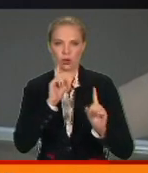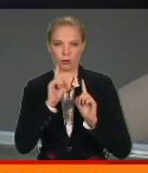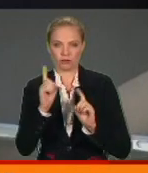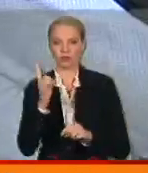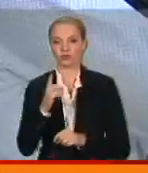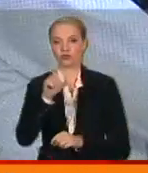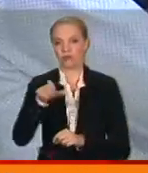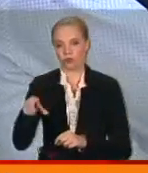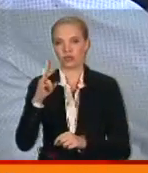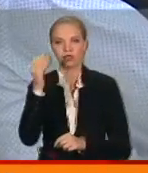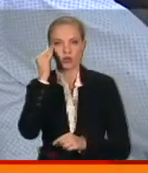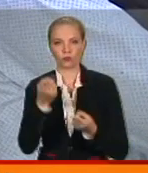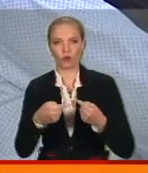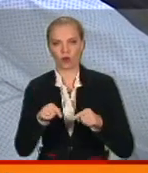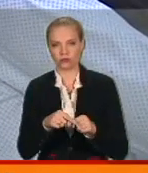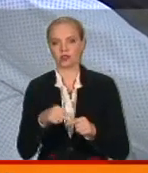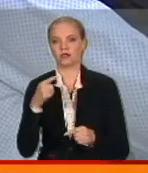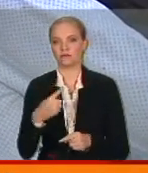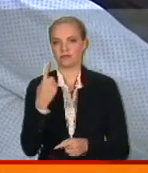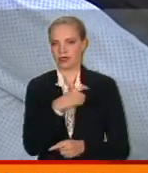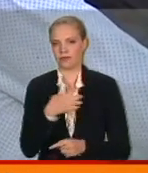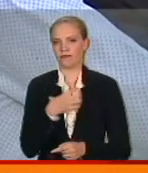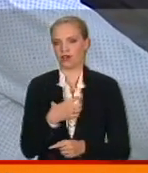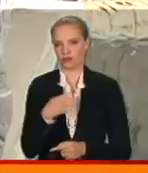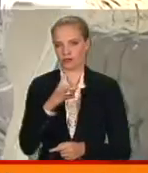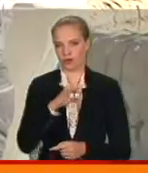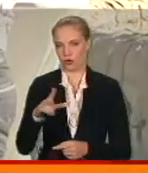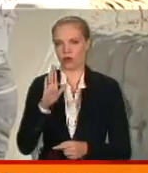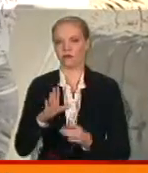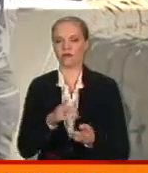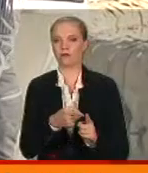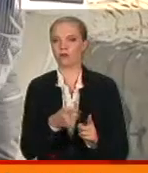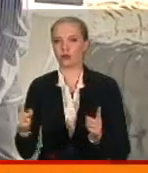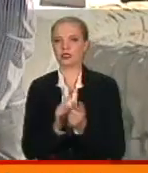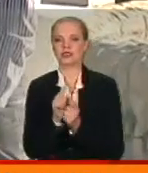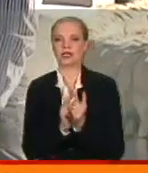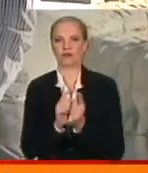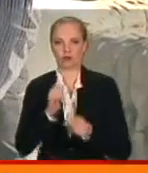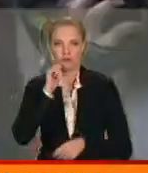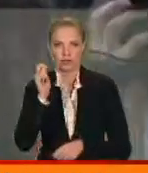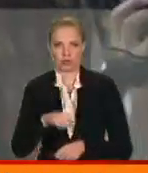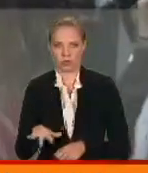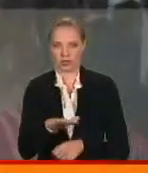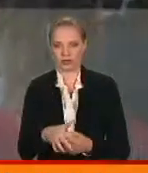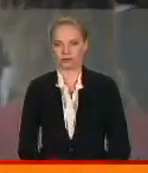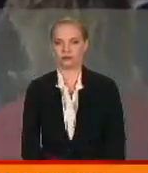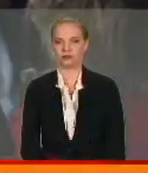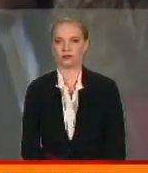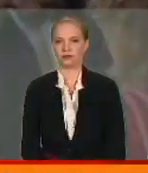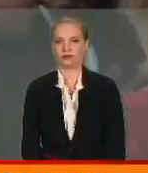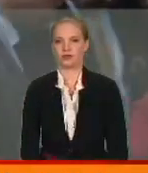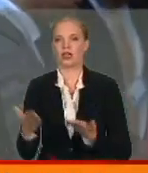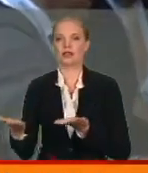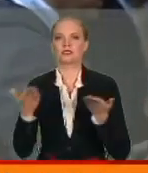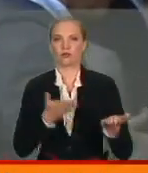адже саме вони на думку організаторів відіграють одну серед найважливіших ролей у процесі реформування України запрошуємо вас